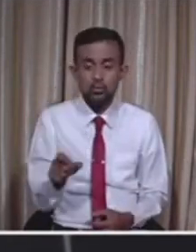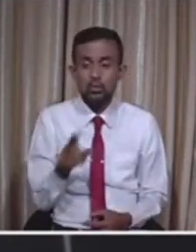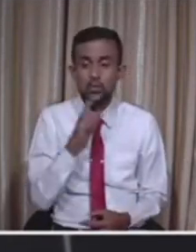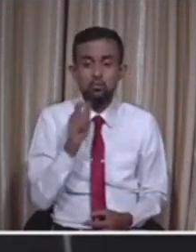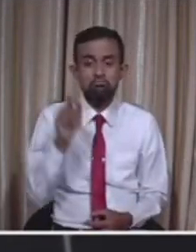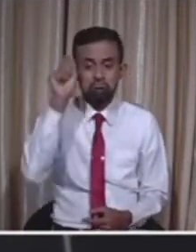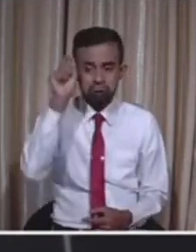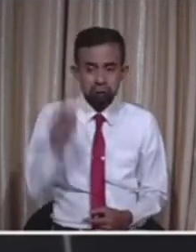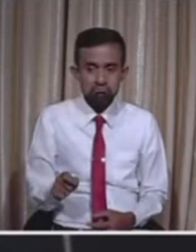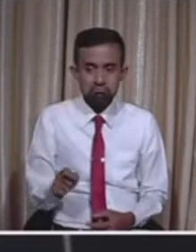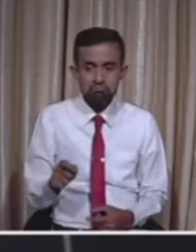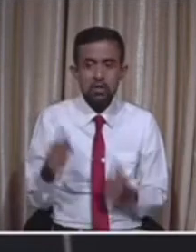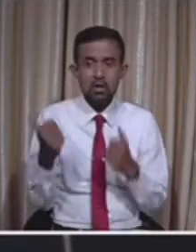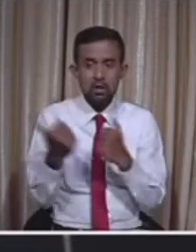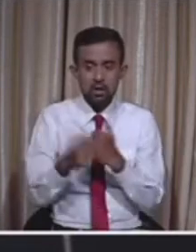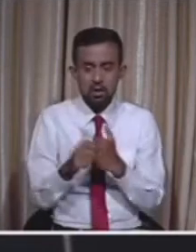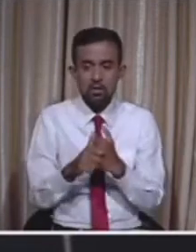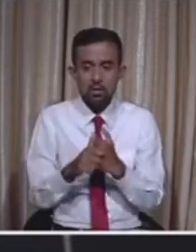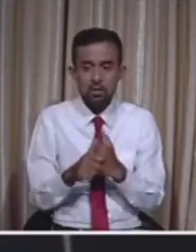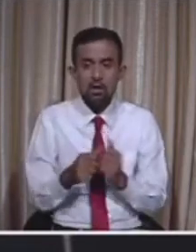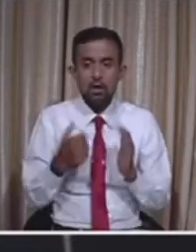විනිශ්චය සභාවක් පත් කිරීමට